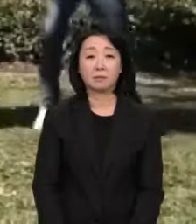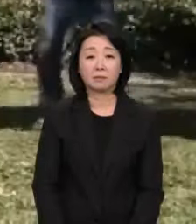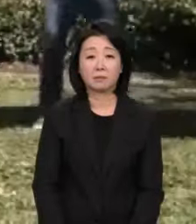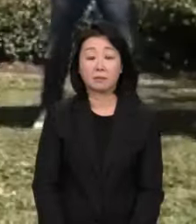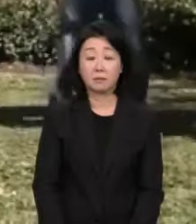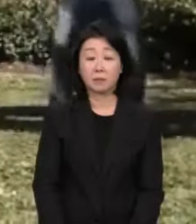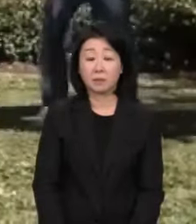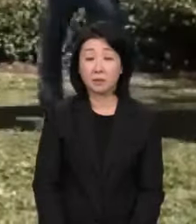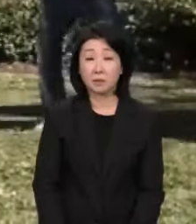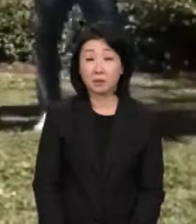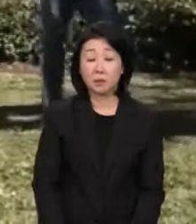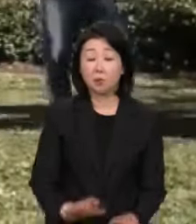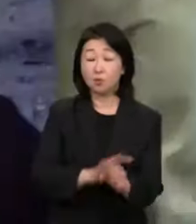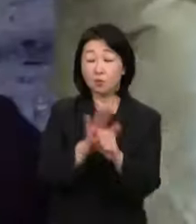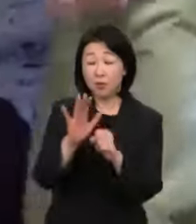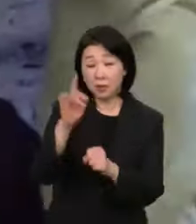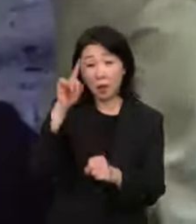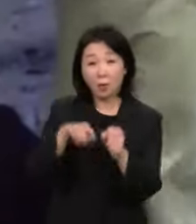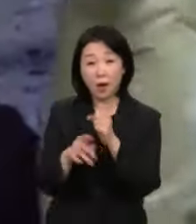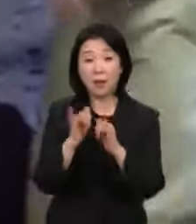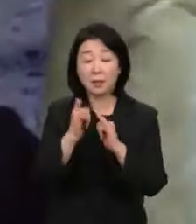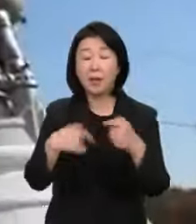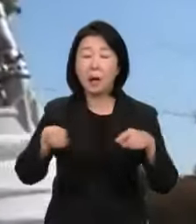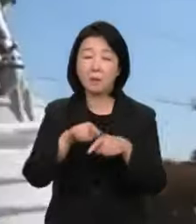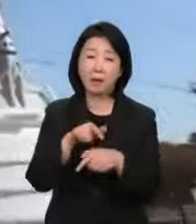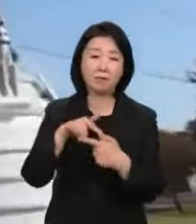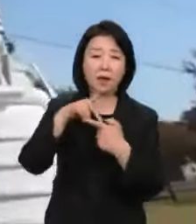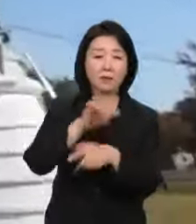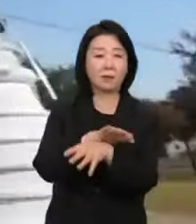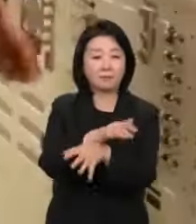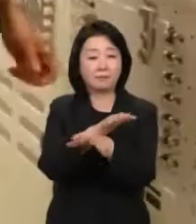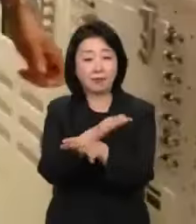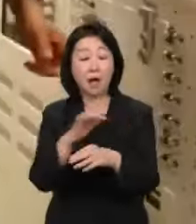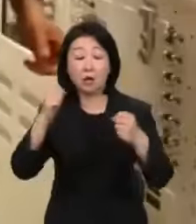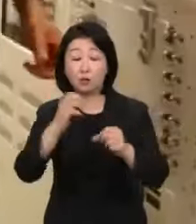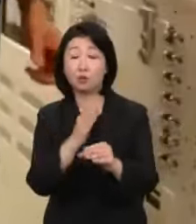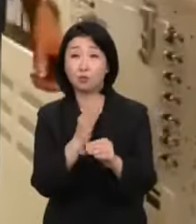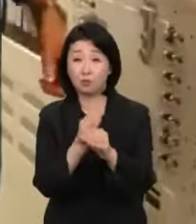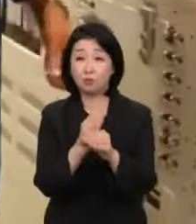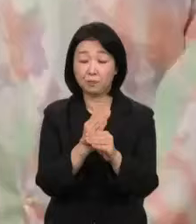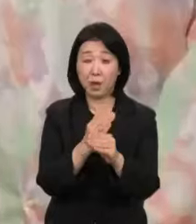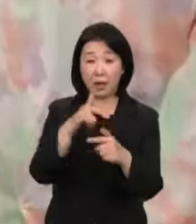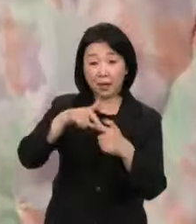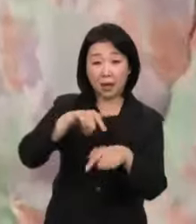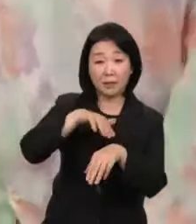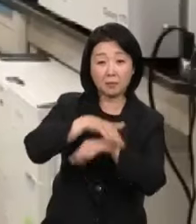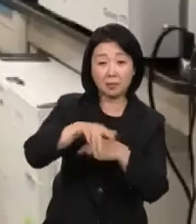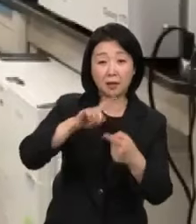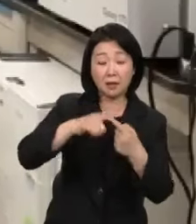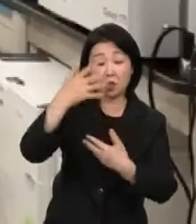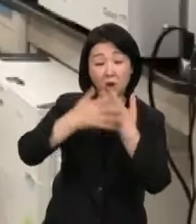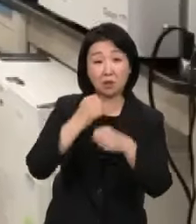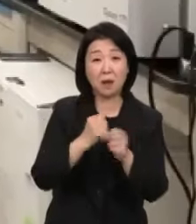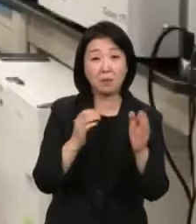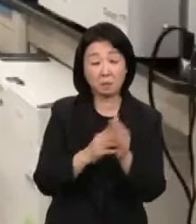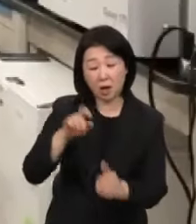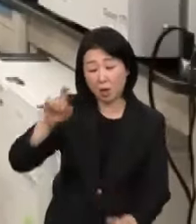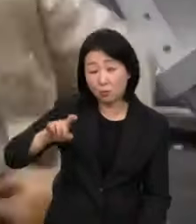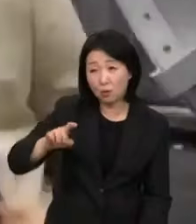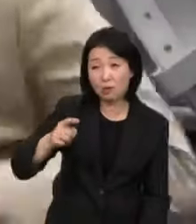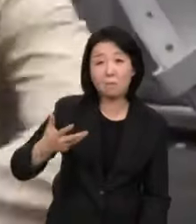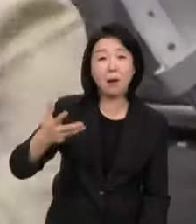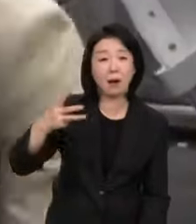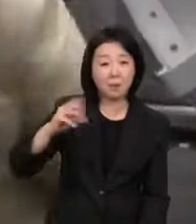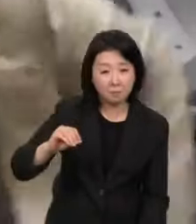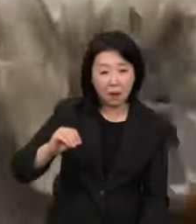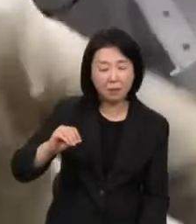나사의 우주 비행사와 과학자들이 다 같이 말춤을 춥니다. 가수 싸이의 강남 스타일을 패러디한 이 영상은 조회수 800만 회를